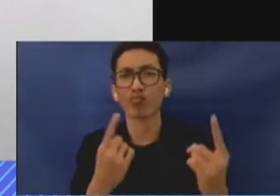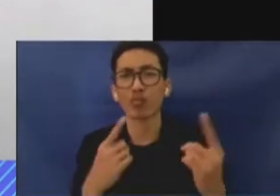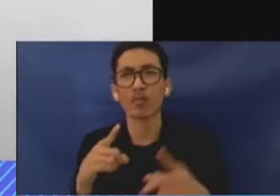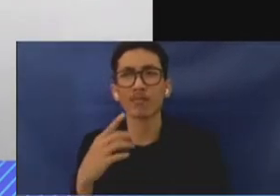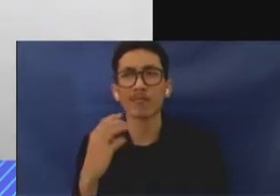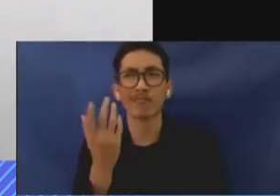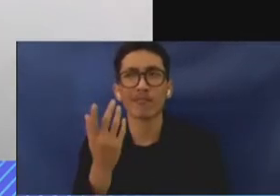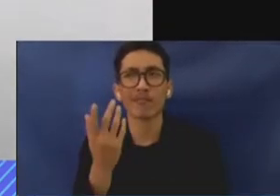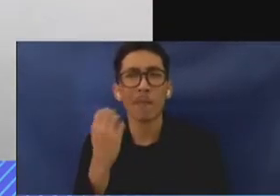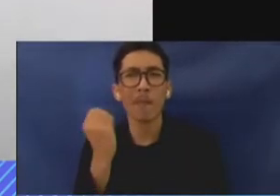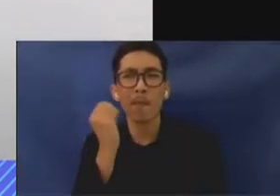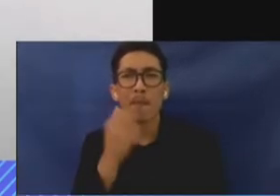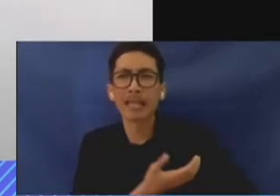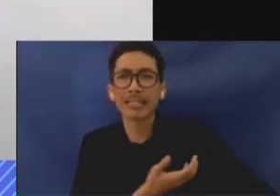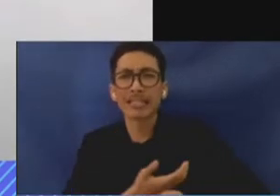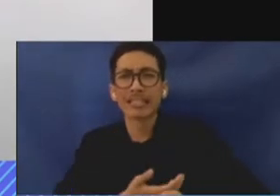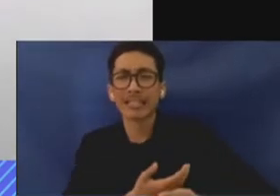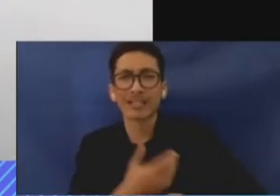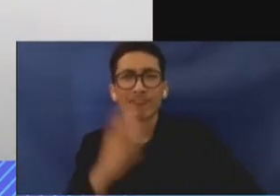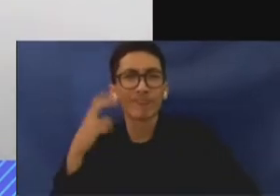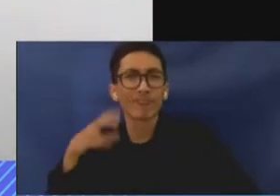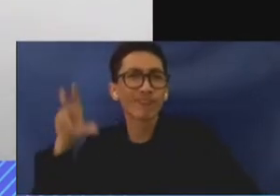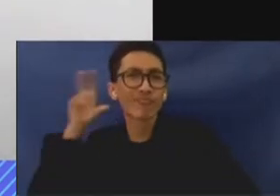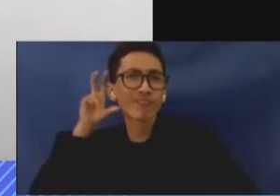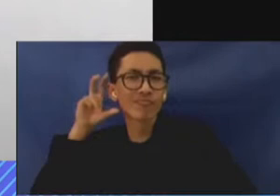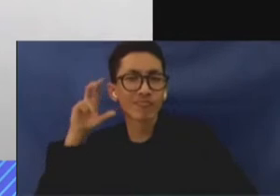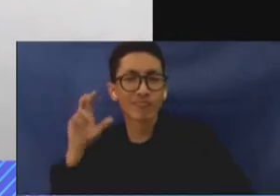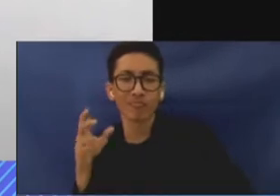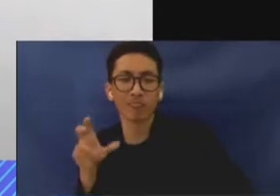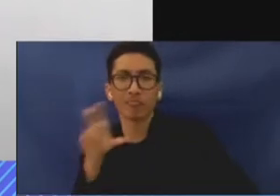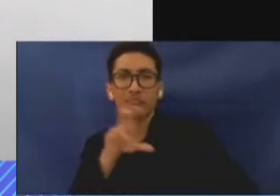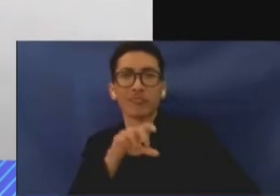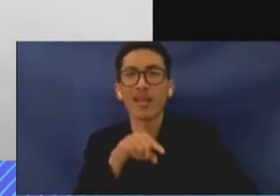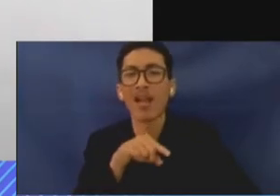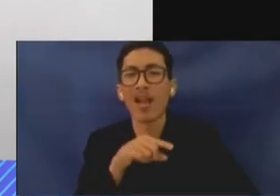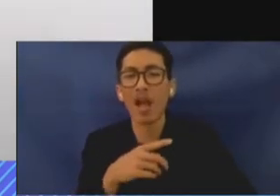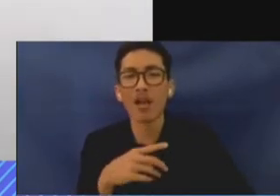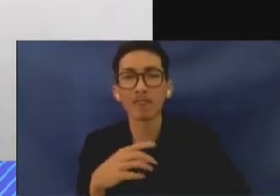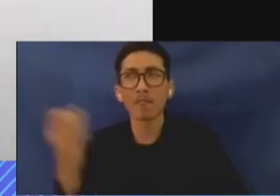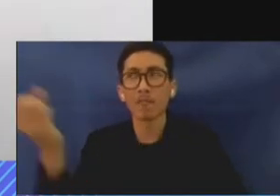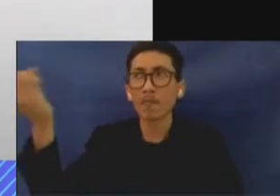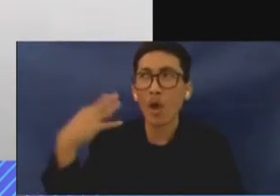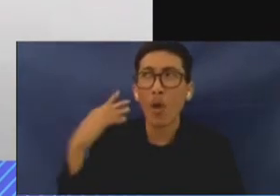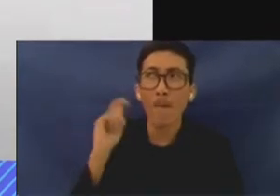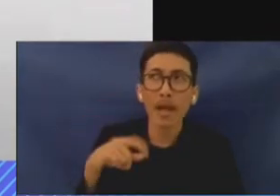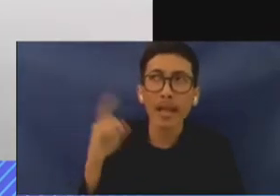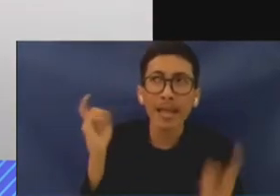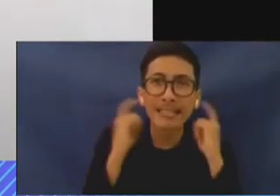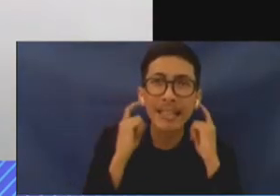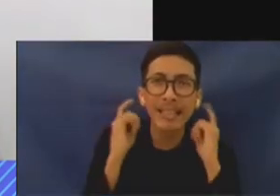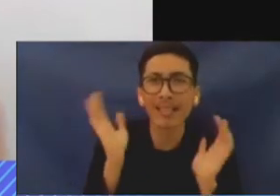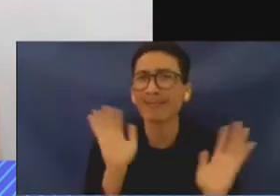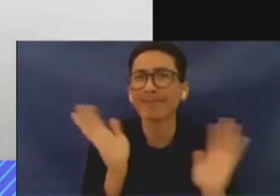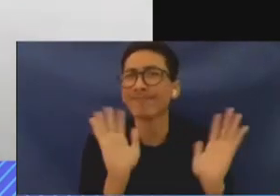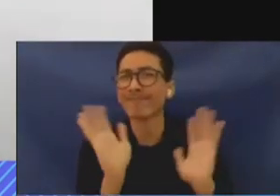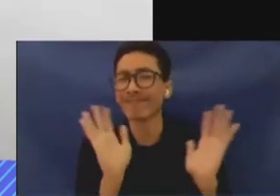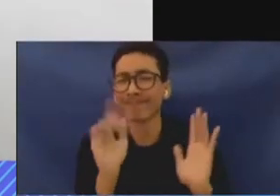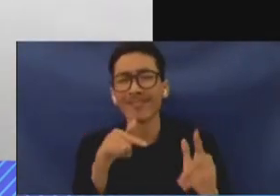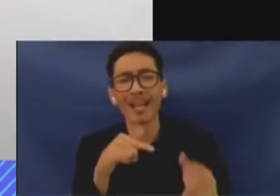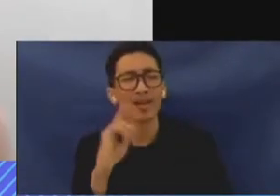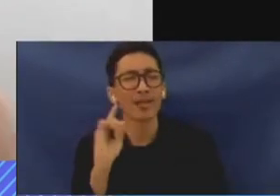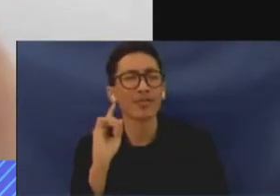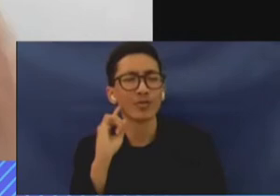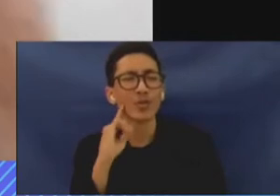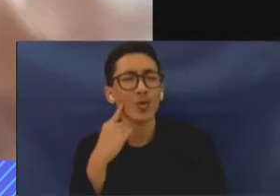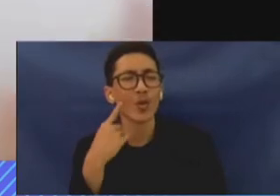pakai headset katanya gitu. Terus saya jelasin, bukan, ini bukan headset, anak saya nggak dengar, ini alat bantu dengar, jadi